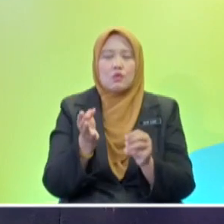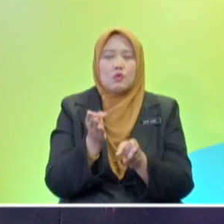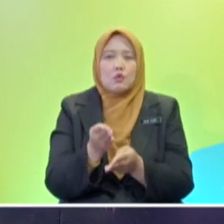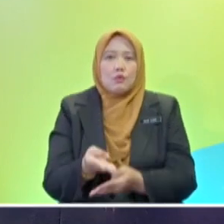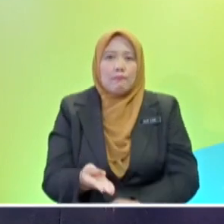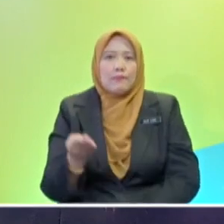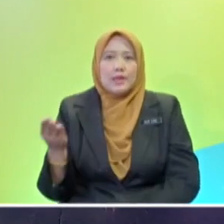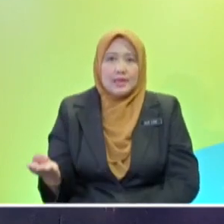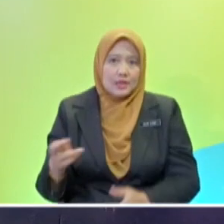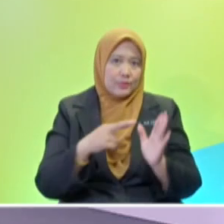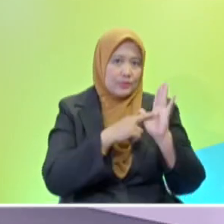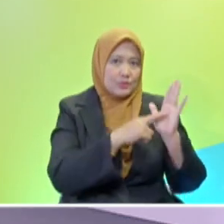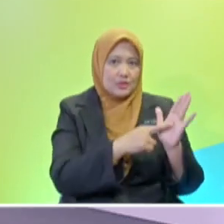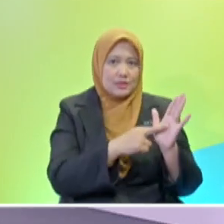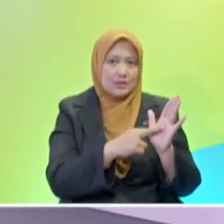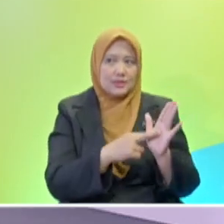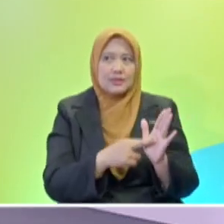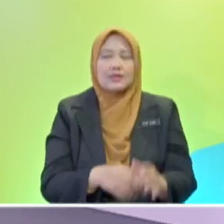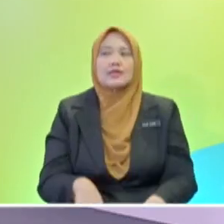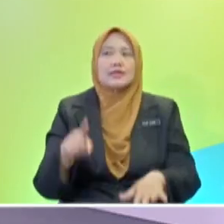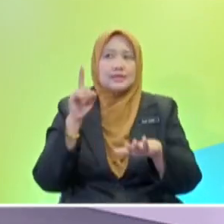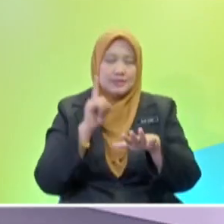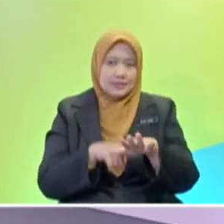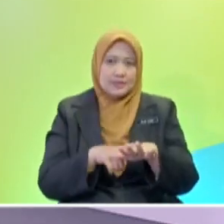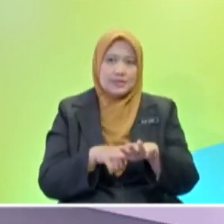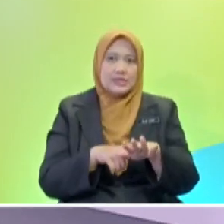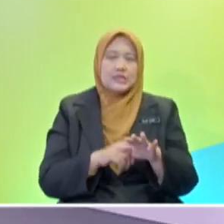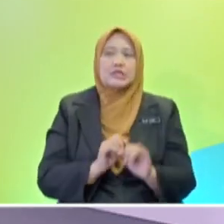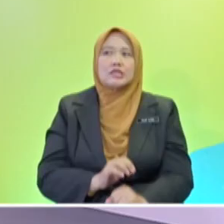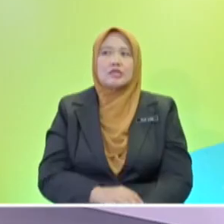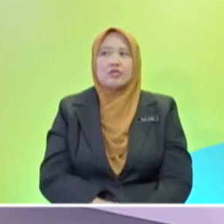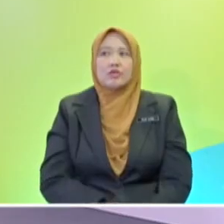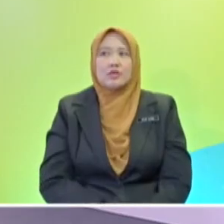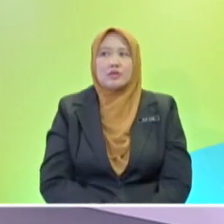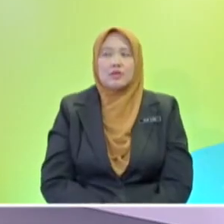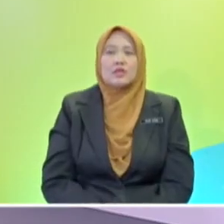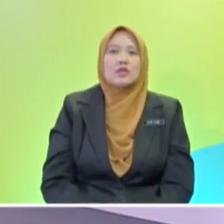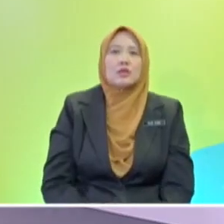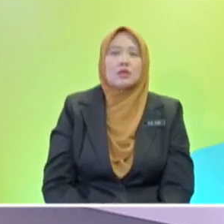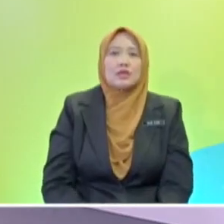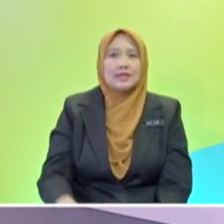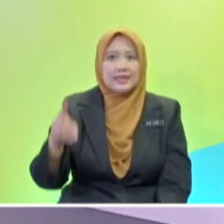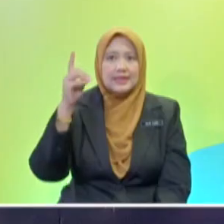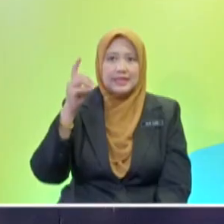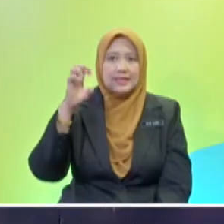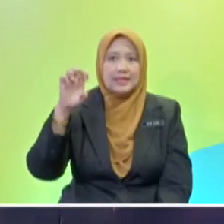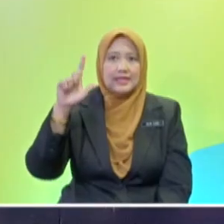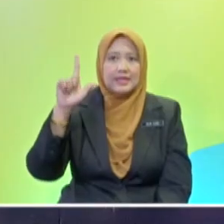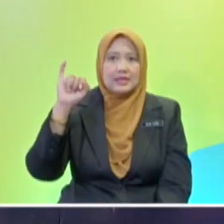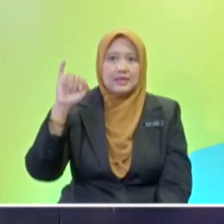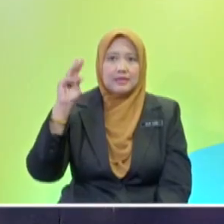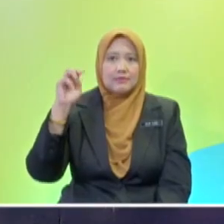di hujan jari jadi kita Boleh dapatkan segala malu-mak atau contoh-contoh penghasilan kalian adalah Potter D5